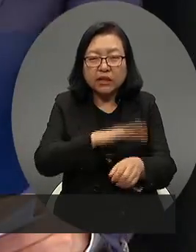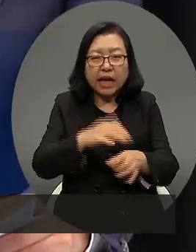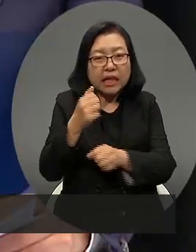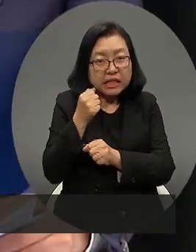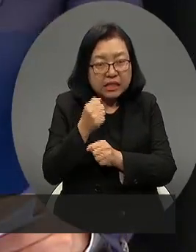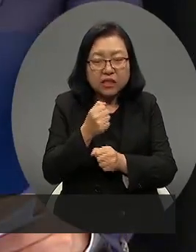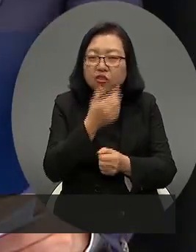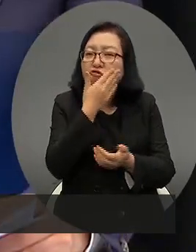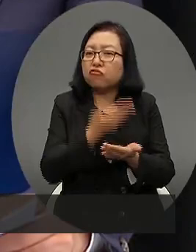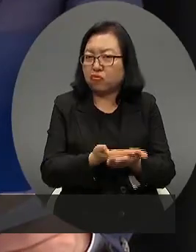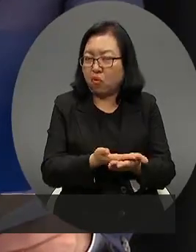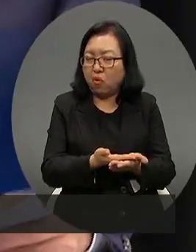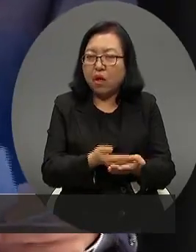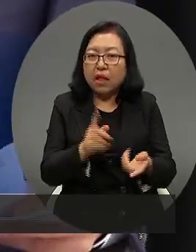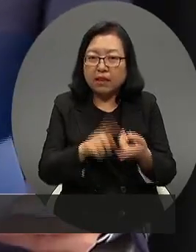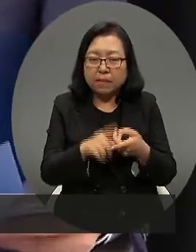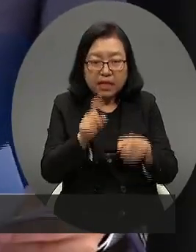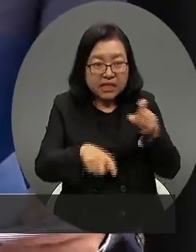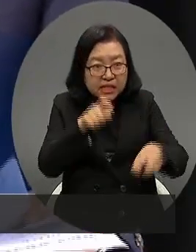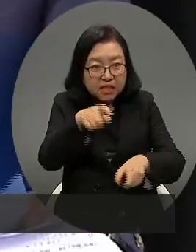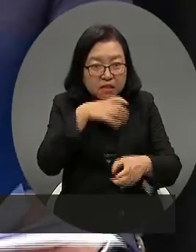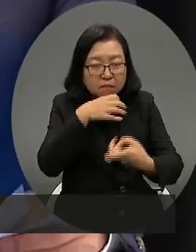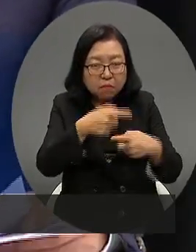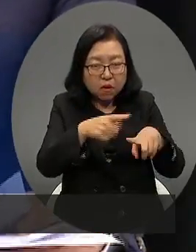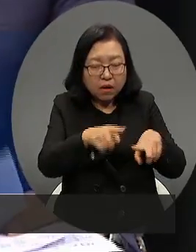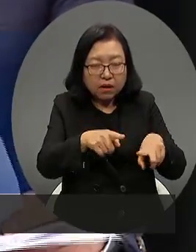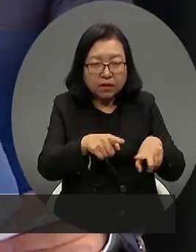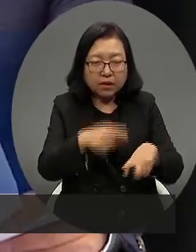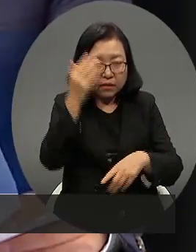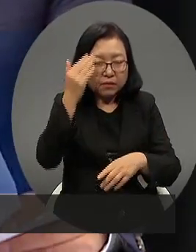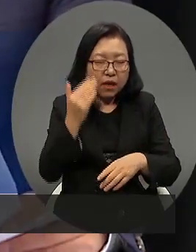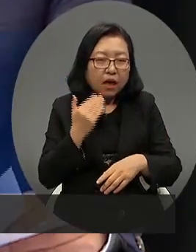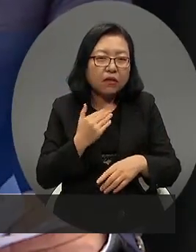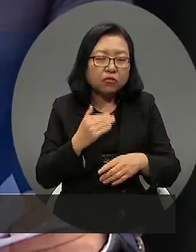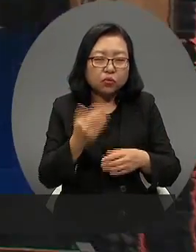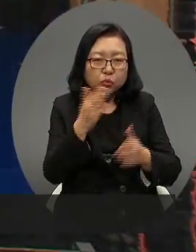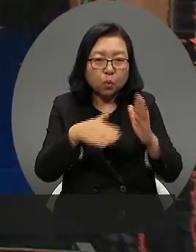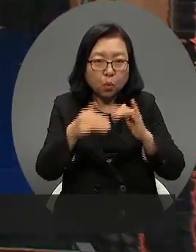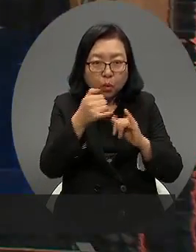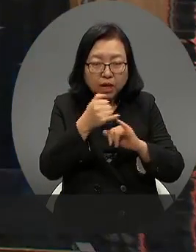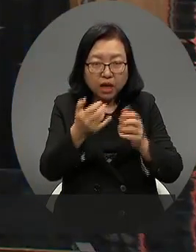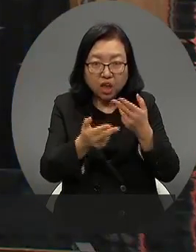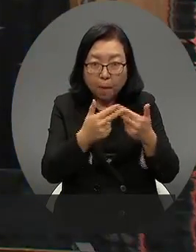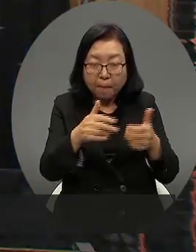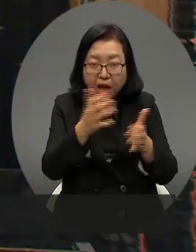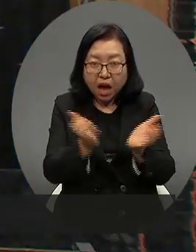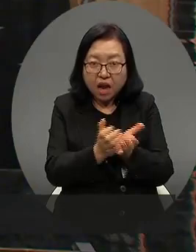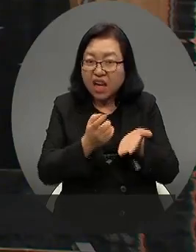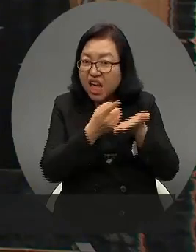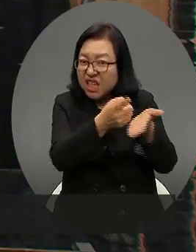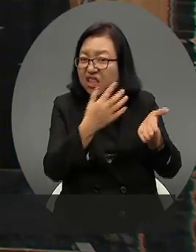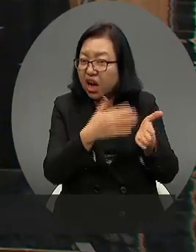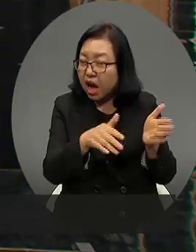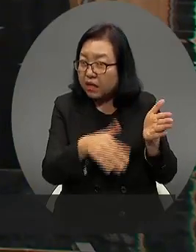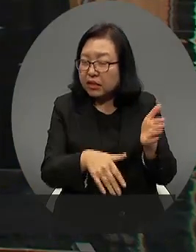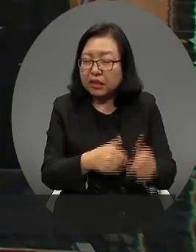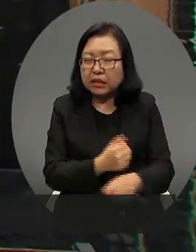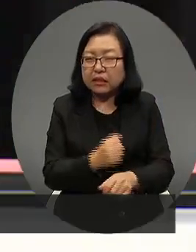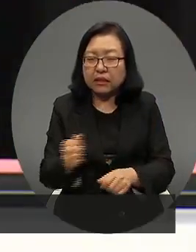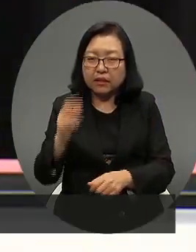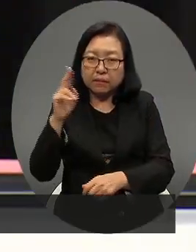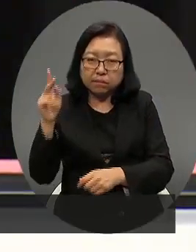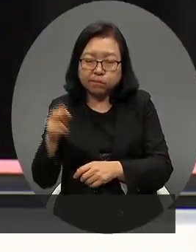이행 평가자료를 한국 매니페스토 본부에 제출을 안 하셨더라고요 박덕 후보는 오히려 이재한